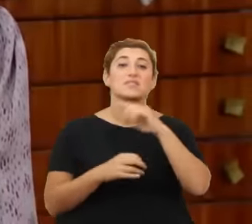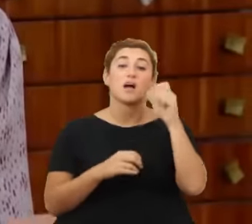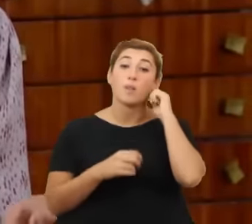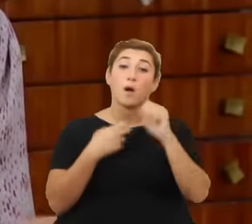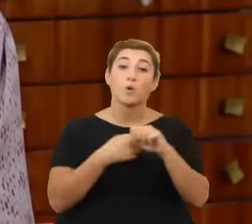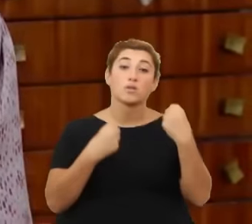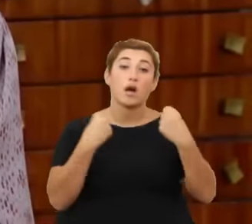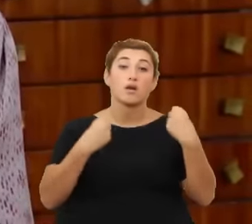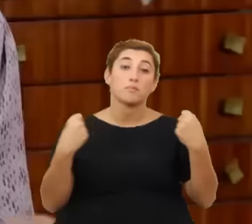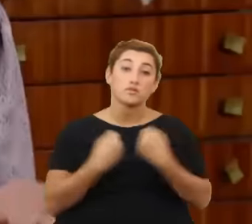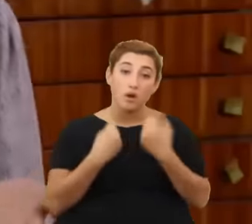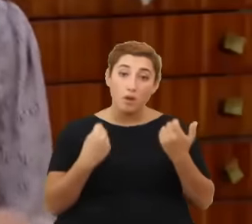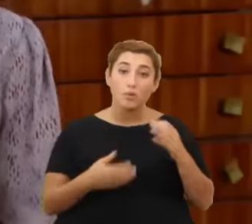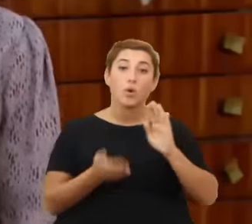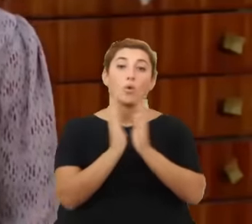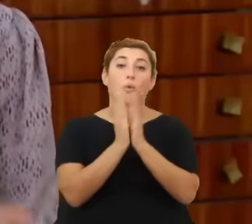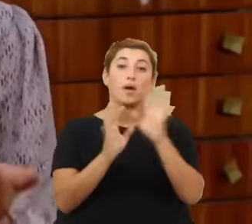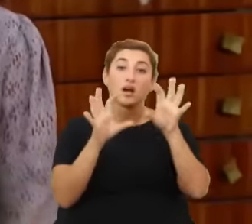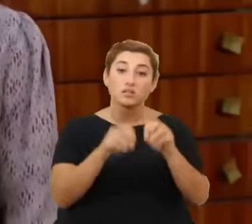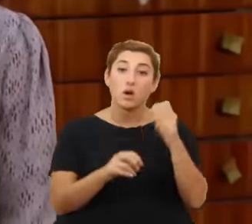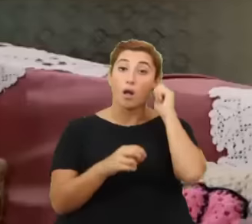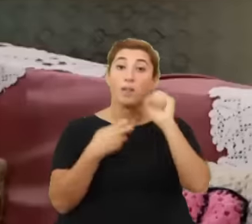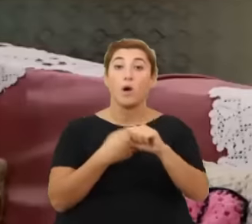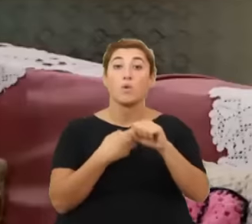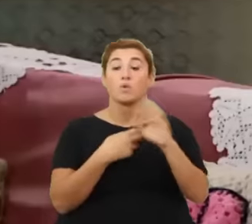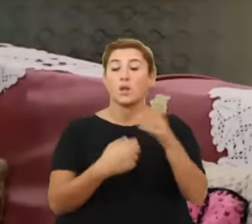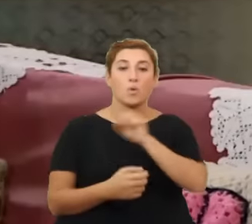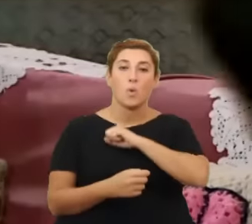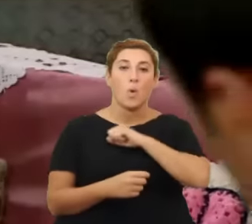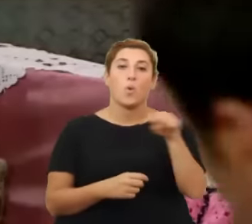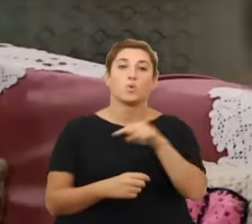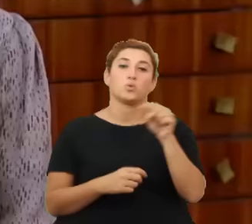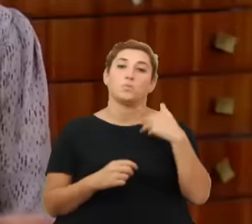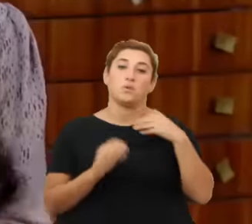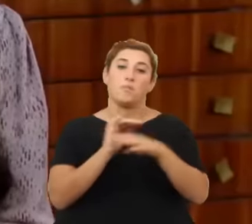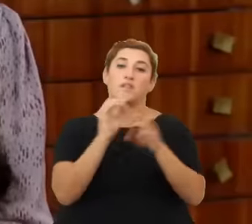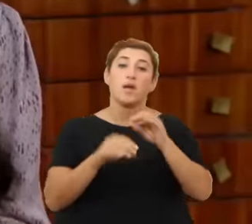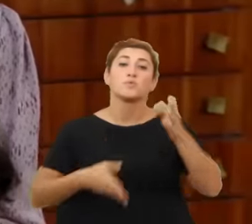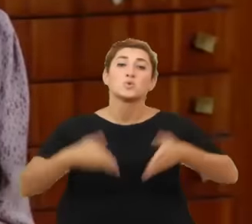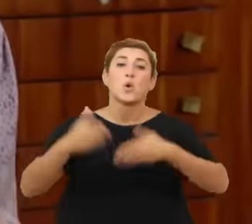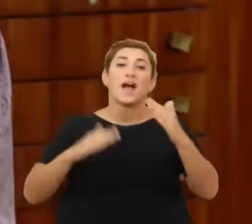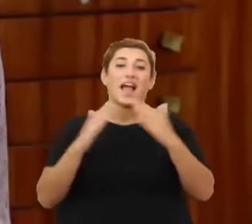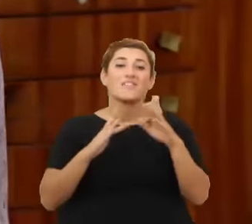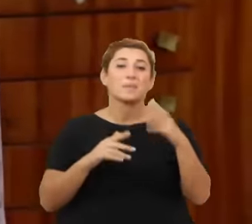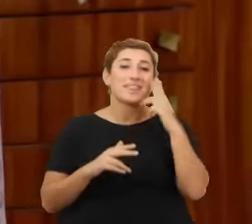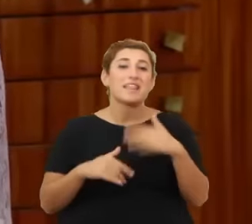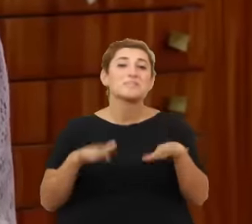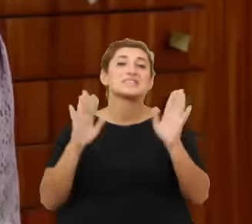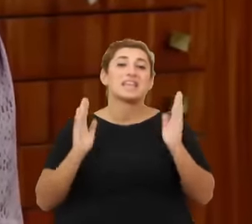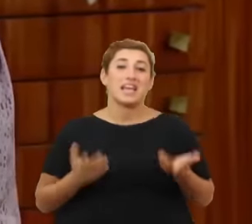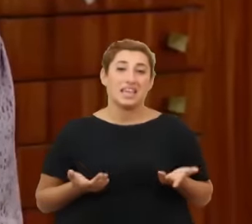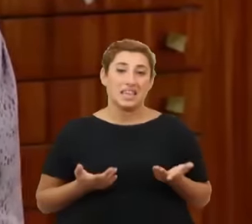Allah muhafaza araba çarpıyor. Köpek ısırıyor. Allah korusun. En korktuğum şeyler yani hayatta. Hem sokaklar evimiz gibi temiz değil